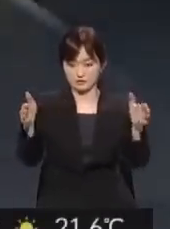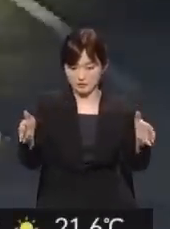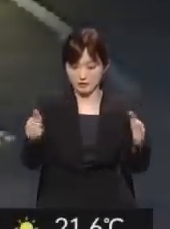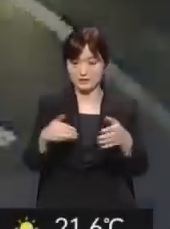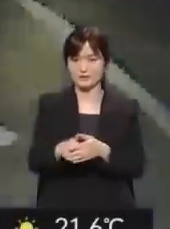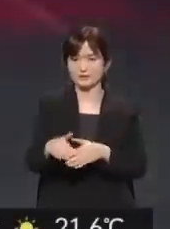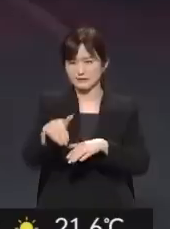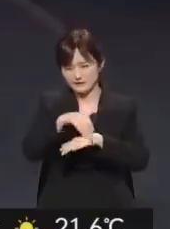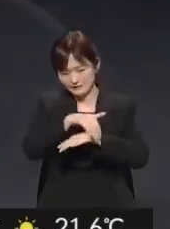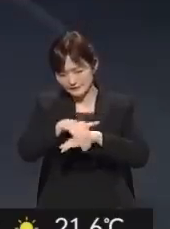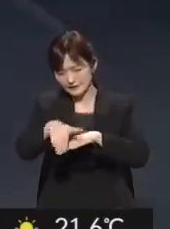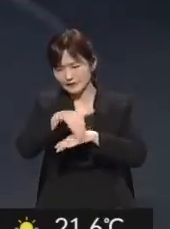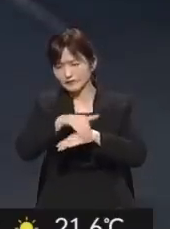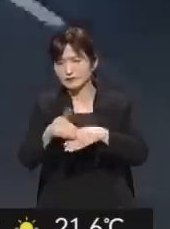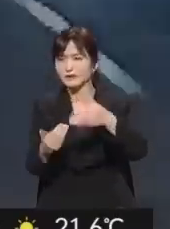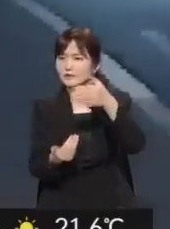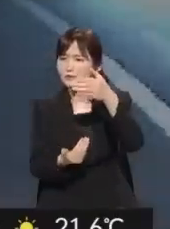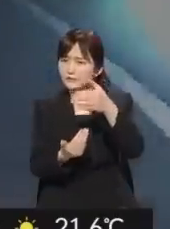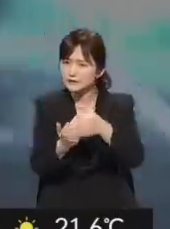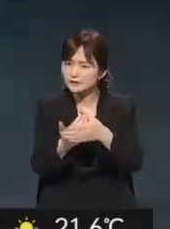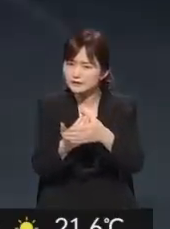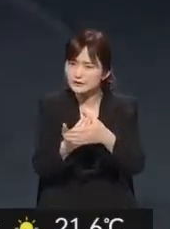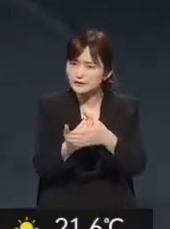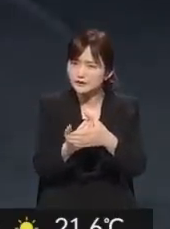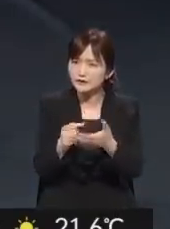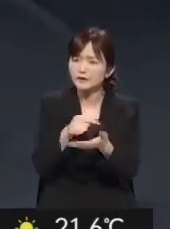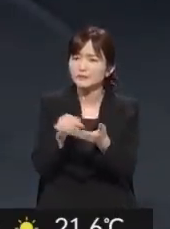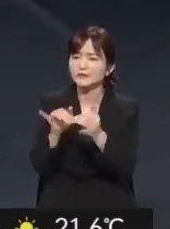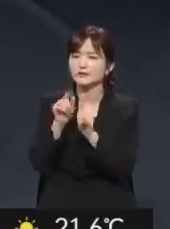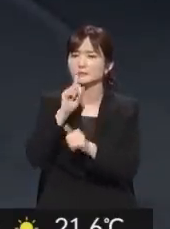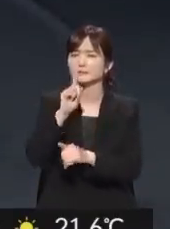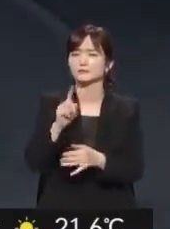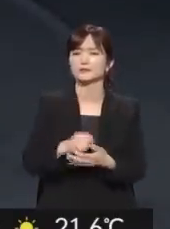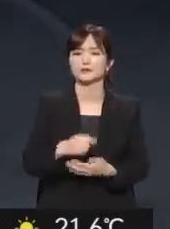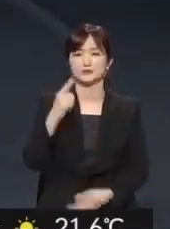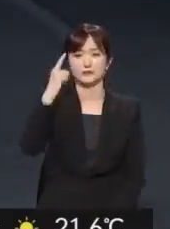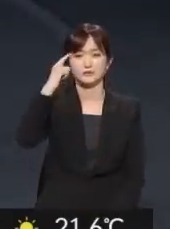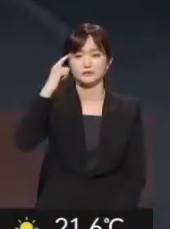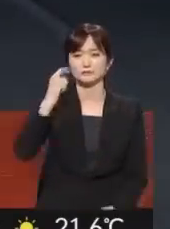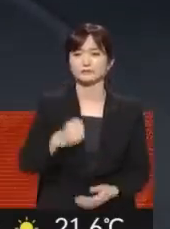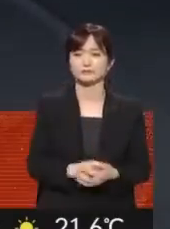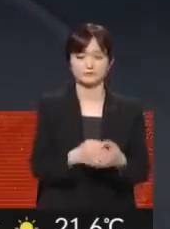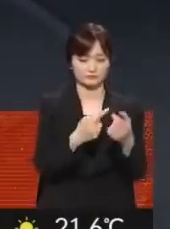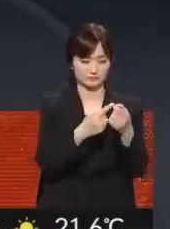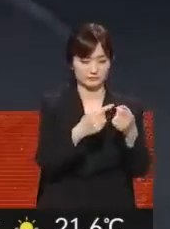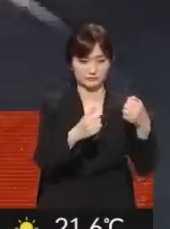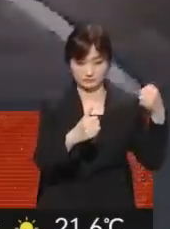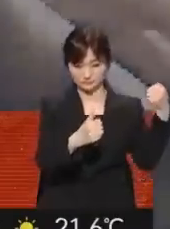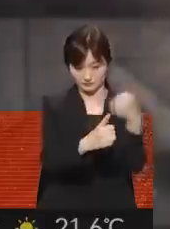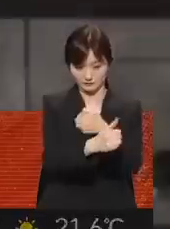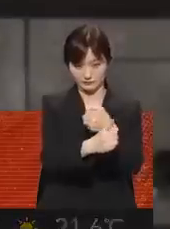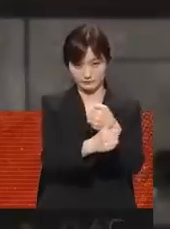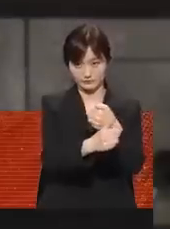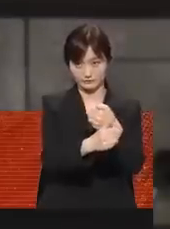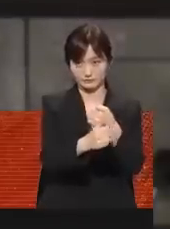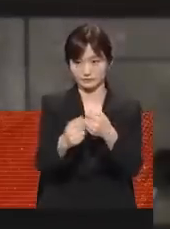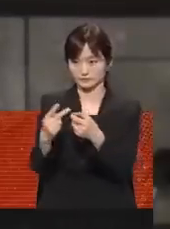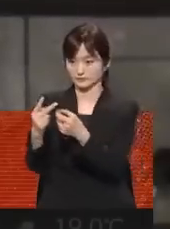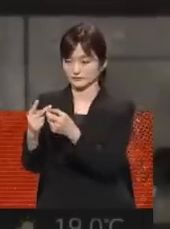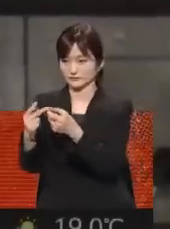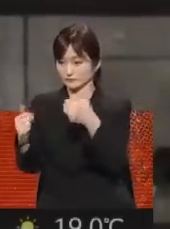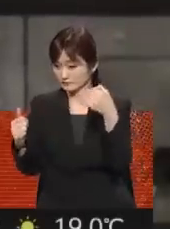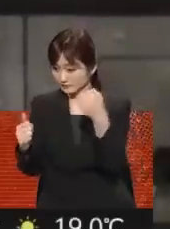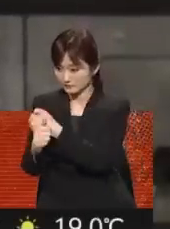계획적으로 벌어진 일이라는 주장을 지금 피해자 쪽에서 하고 있는 겁니다 왜 그러냐면 1차 폭행에 가해자들하고 2차폭행이 가해자들이